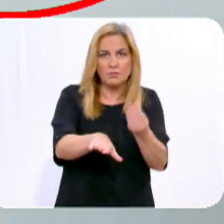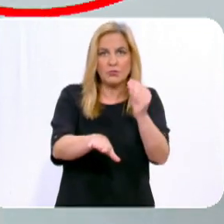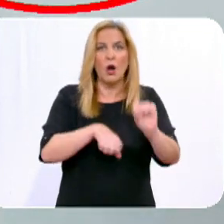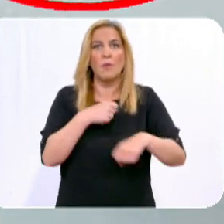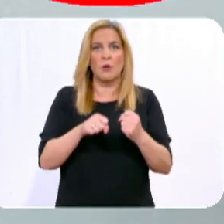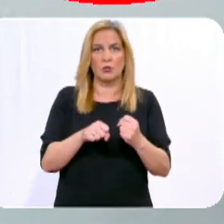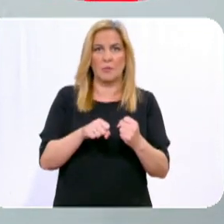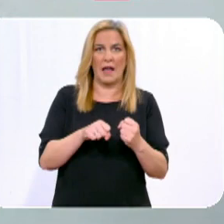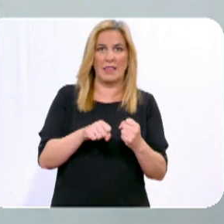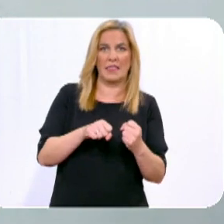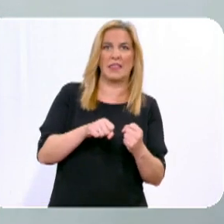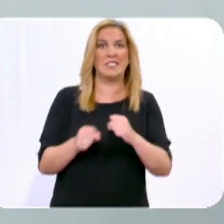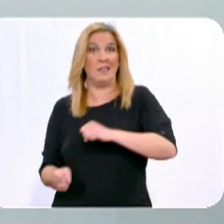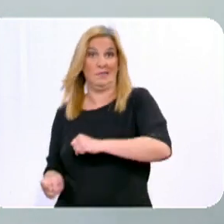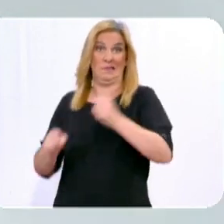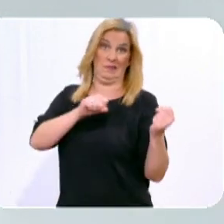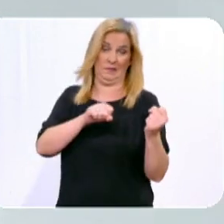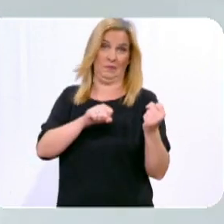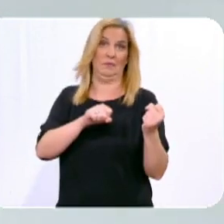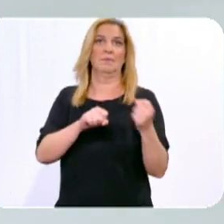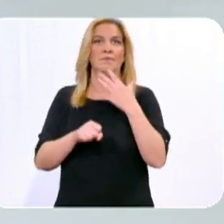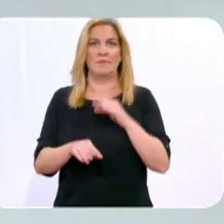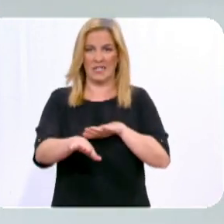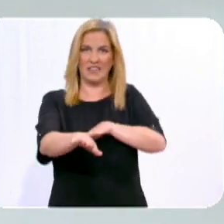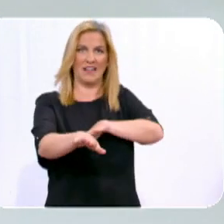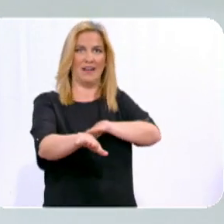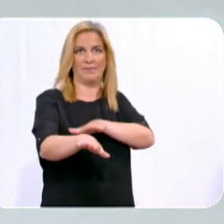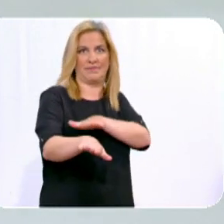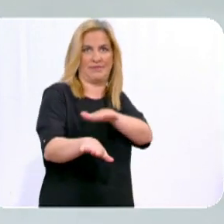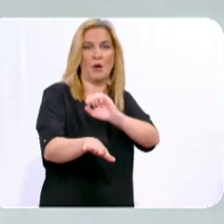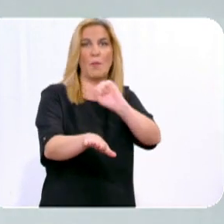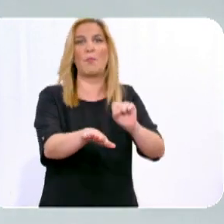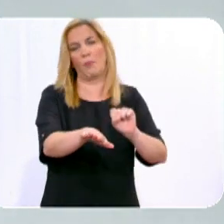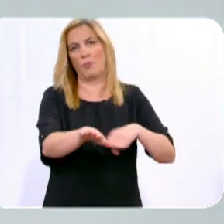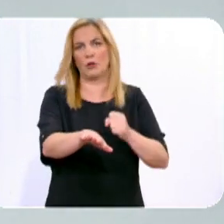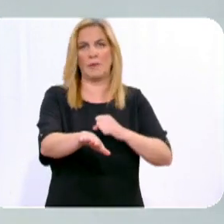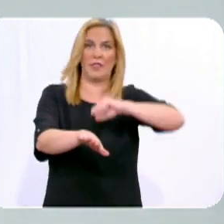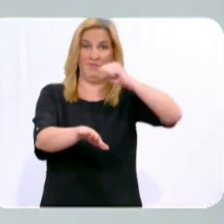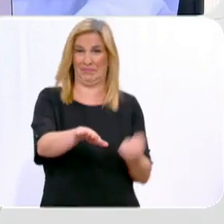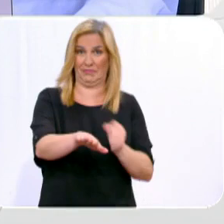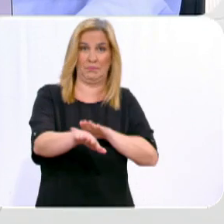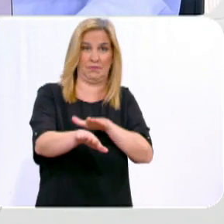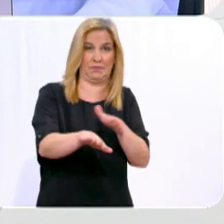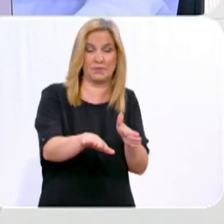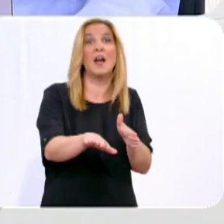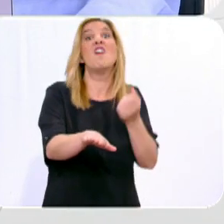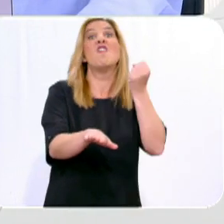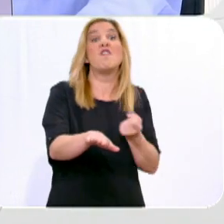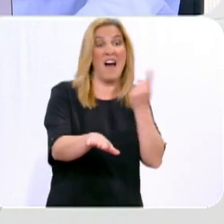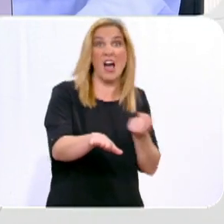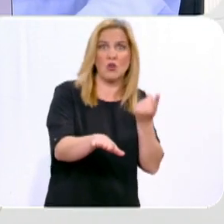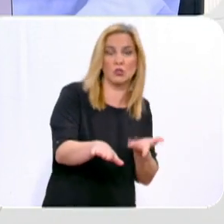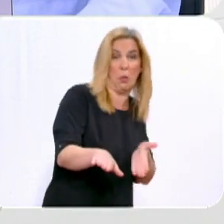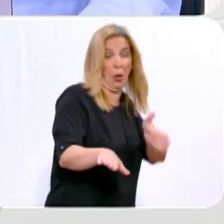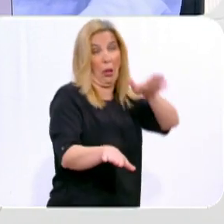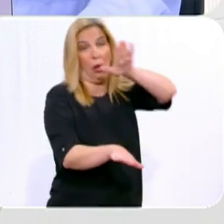τιμόνι τέρμα προς την αντίθετη κατεύθυνση για να αποφύγει το αυτοκίνητο. Και έτσι ντελαπάρισε από το βάρος. Να πούμε ότι ήταν φορτωμένη